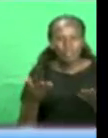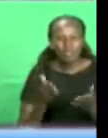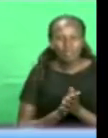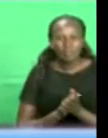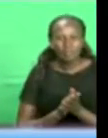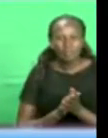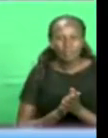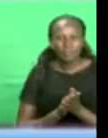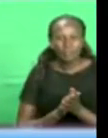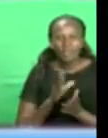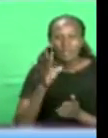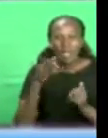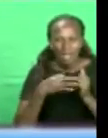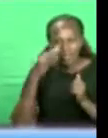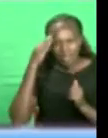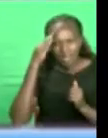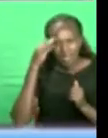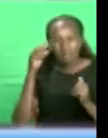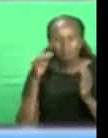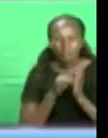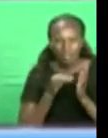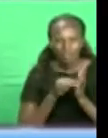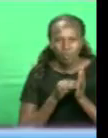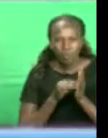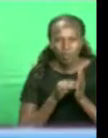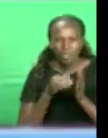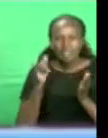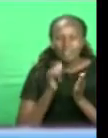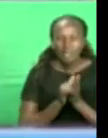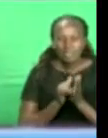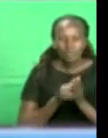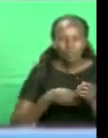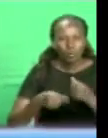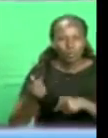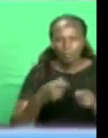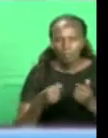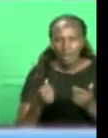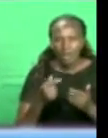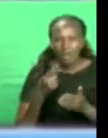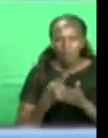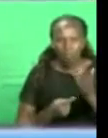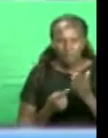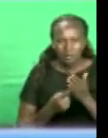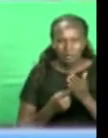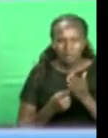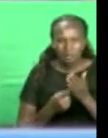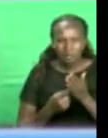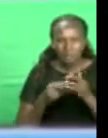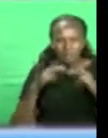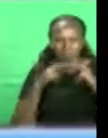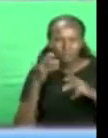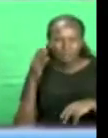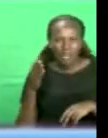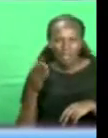Shilingi milioni 80, 80 million yenye umenunua an ultra modern residence on Riverside